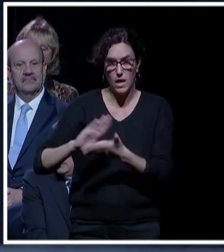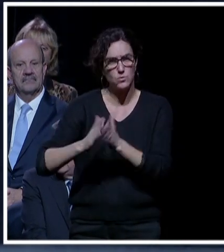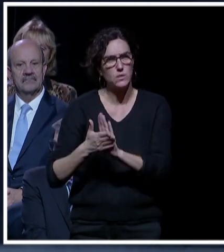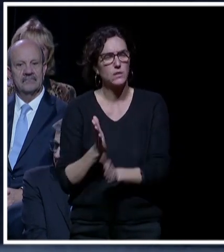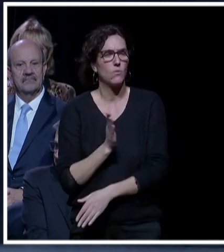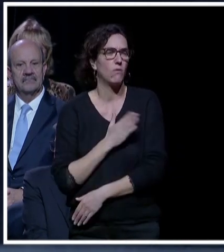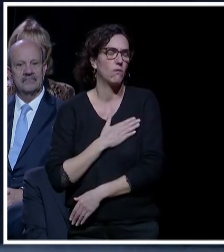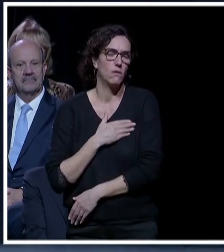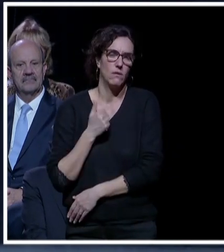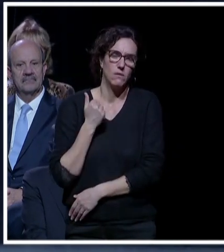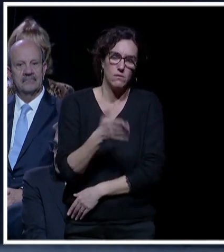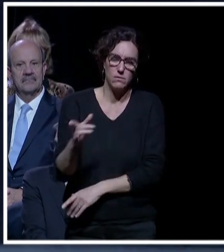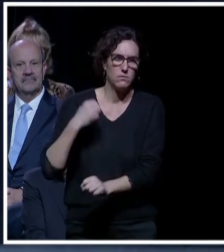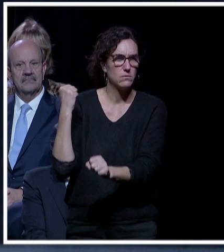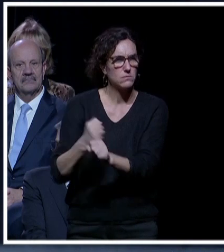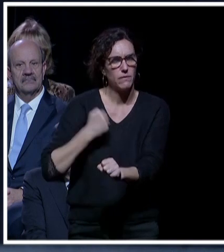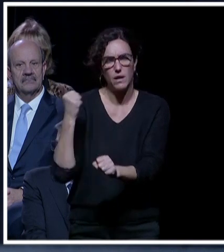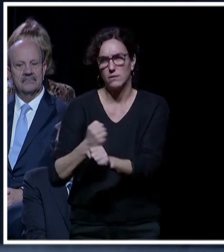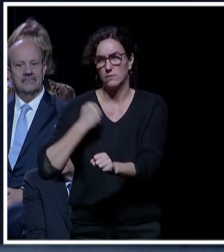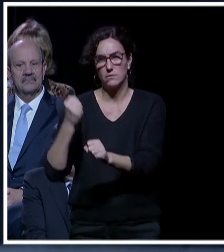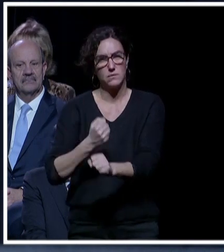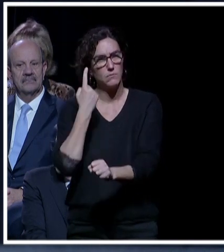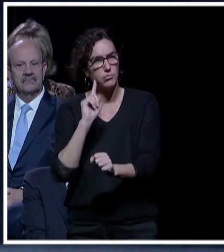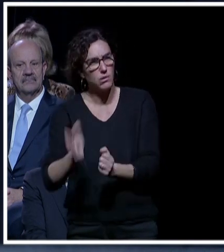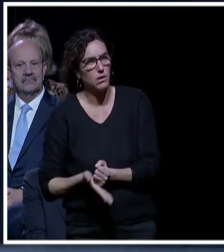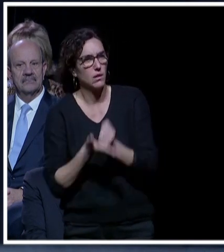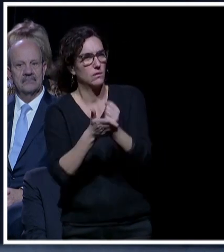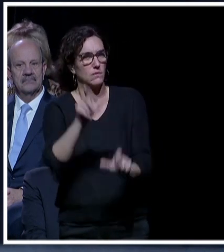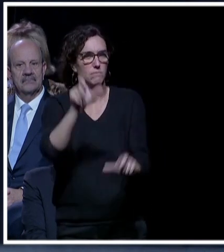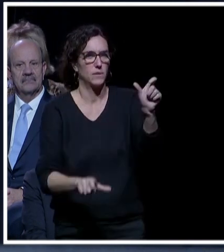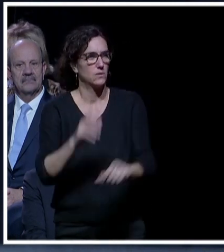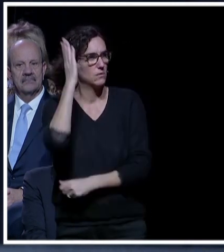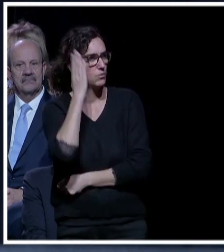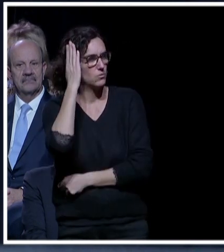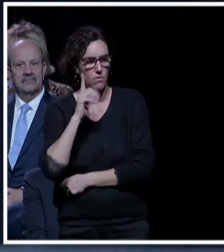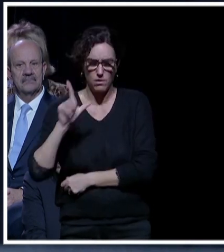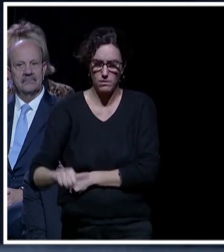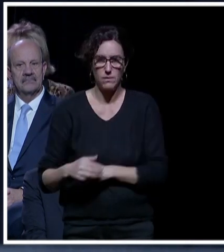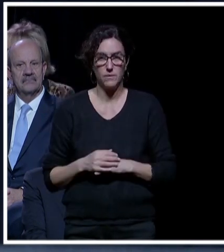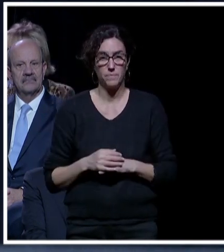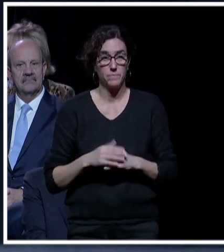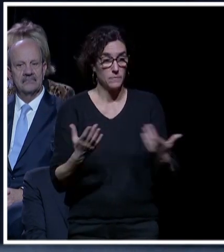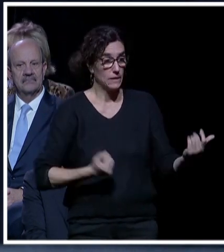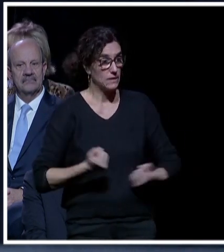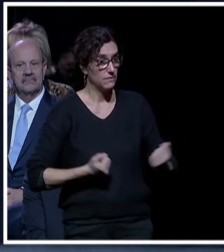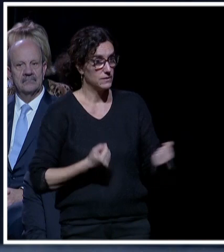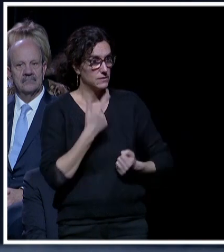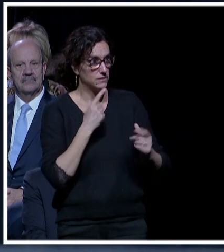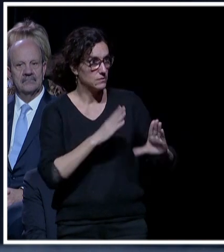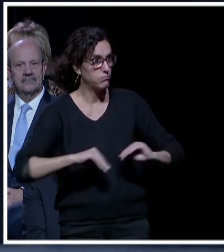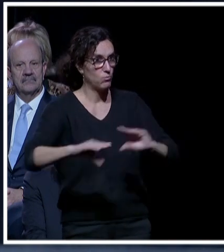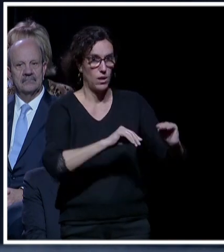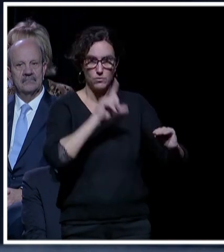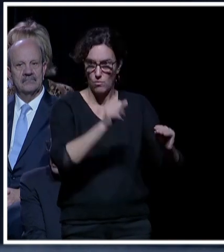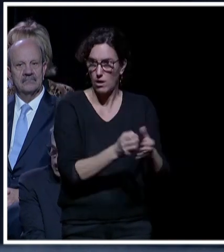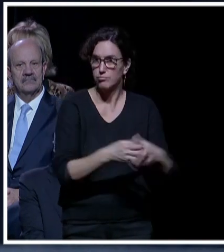pour apporter un soutien à ceux qui sont dans le besoin. Nos services à la population sont eux aussi très développés dans tous les secteurs.